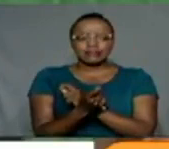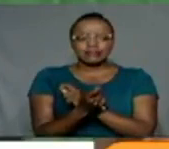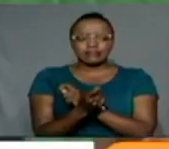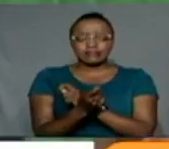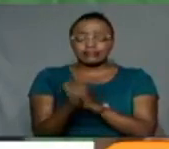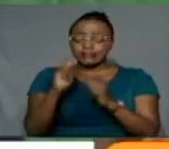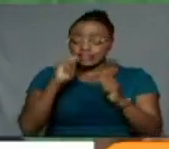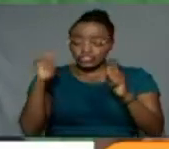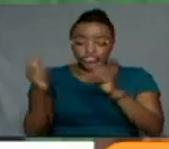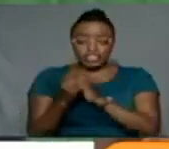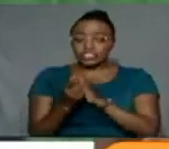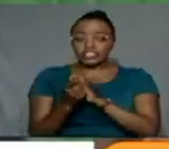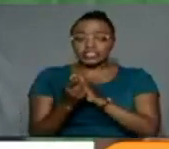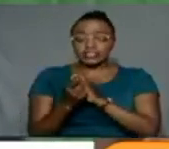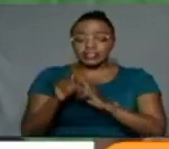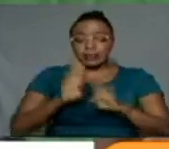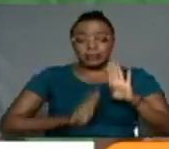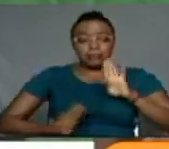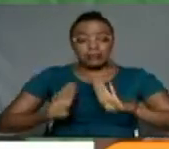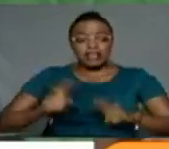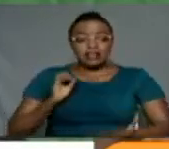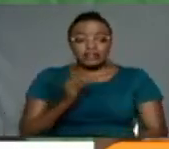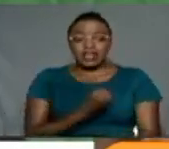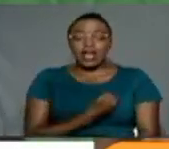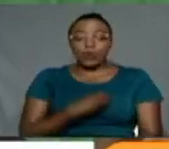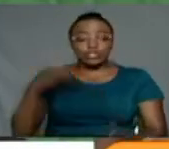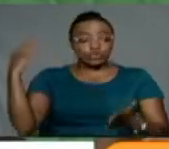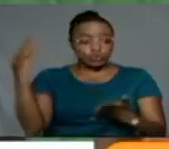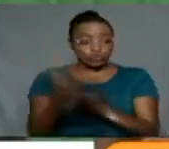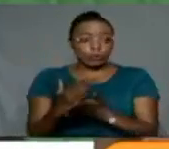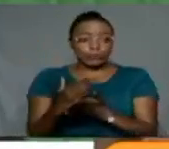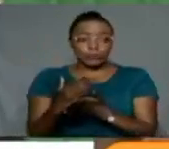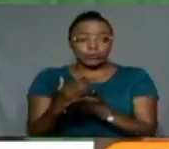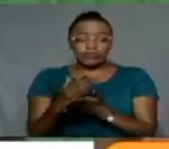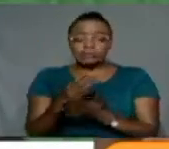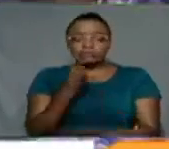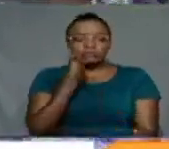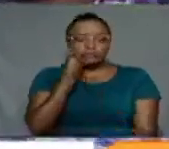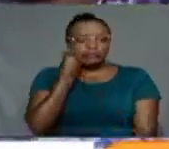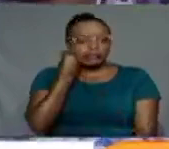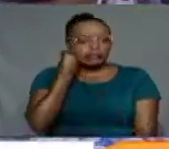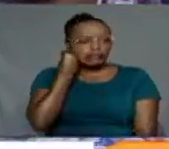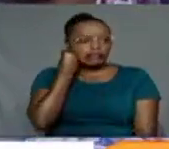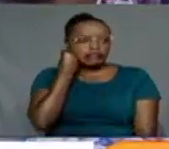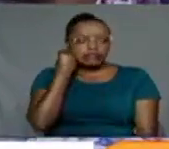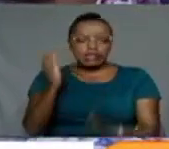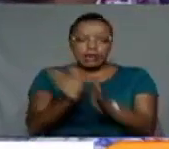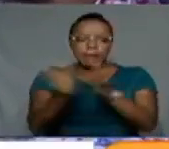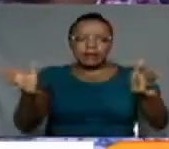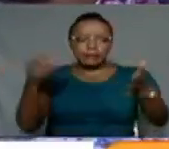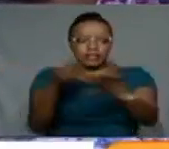mwenendo wetu na tuache kukula pesa ya wananchi.